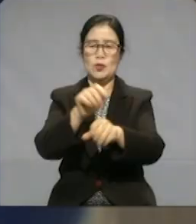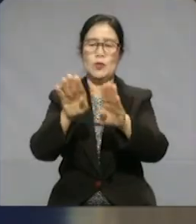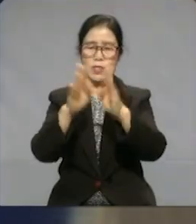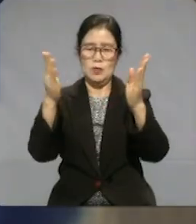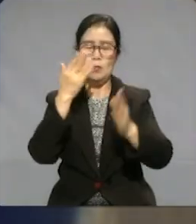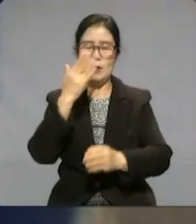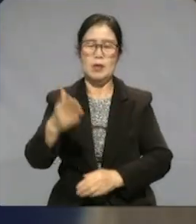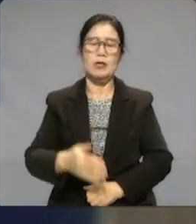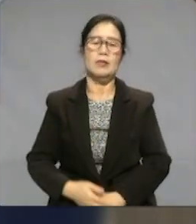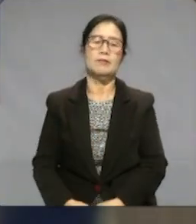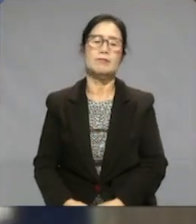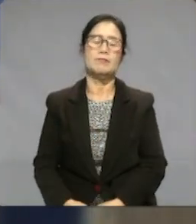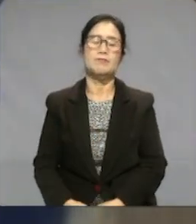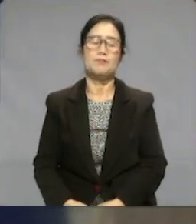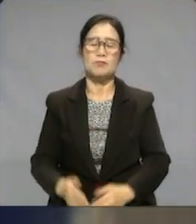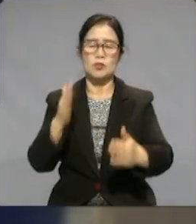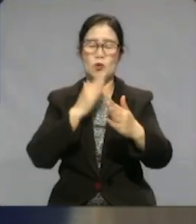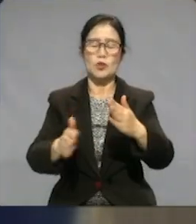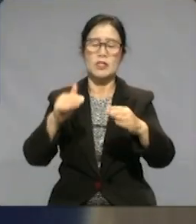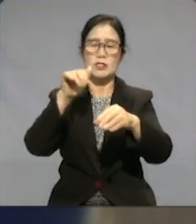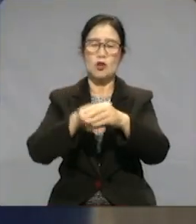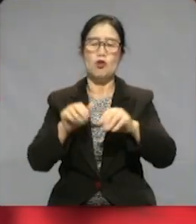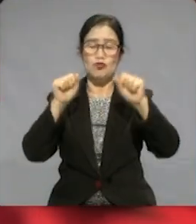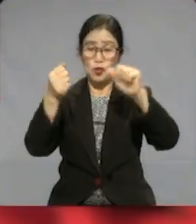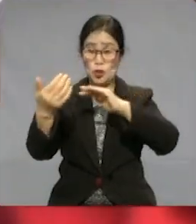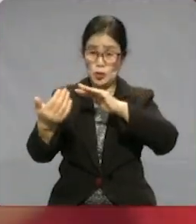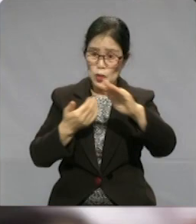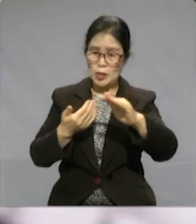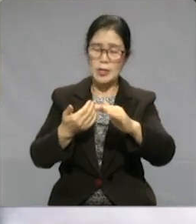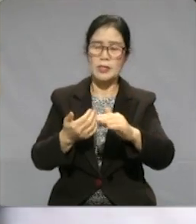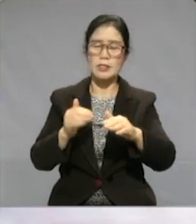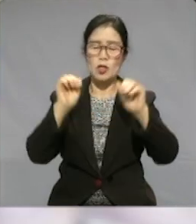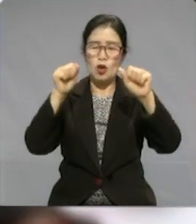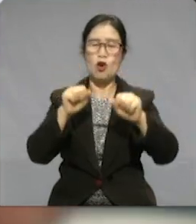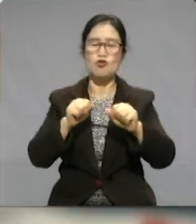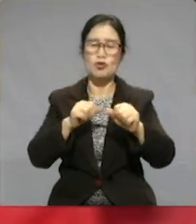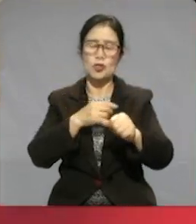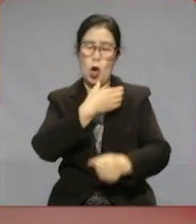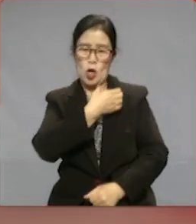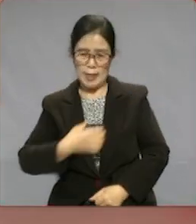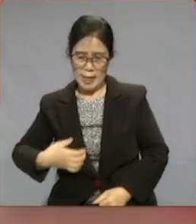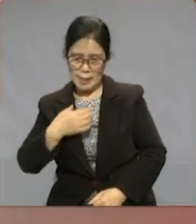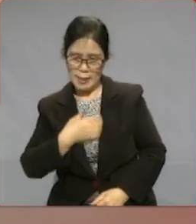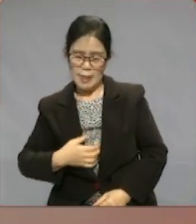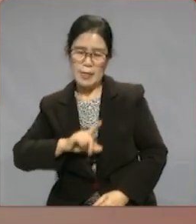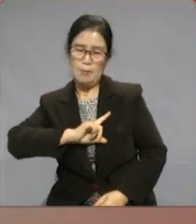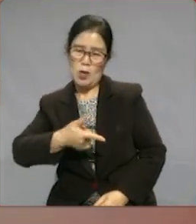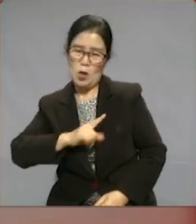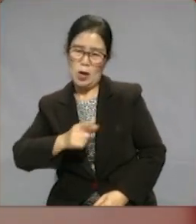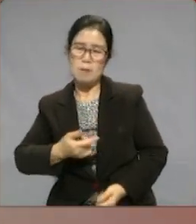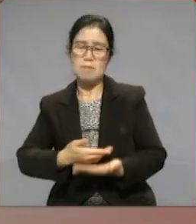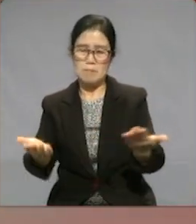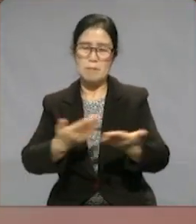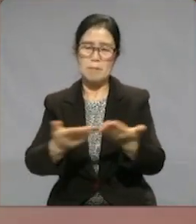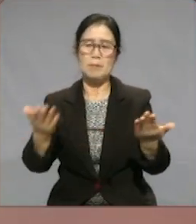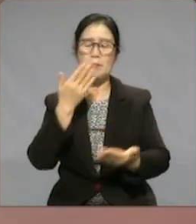있습니다. 공식 선거운동 기간 전에도 선거운동용 어깨띠를 메거나 명함을 나눠줄 수